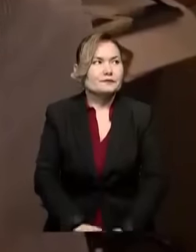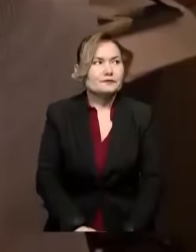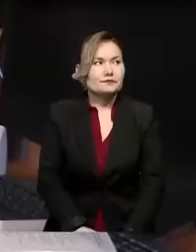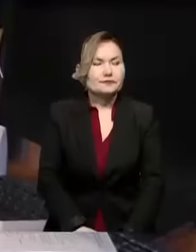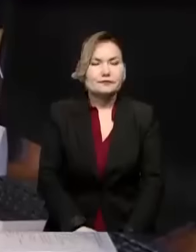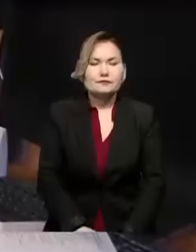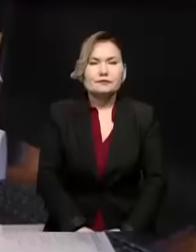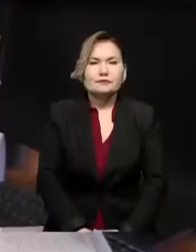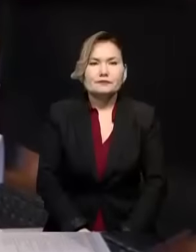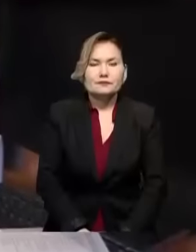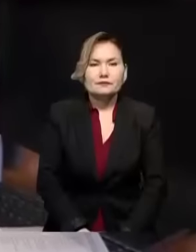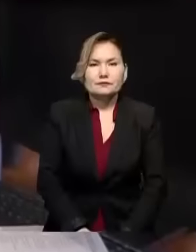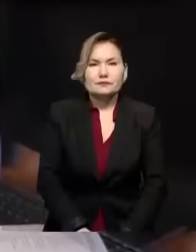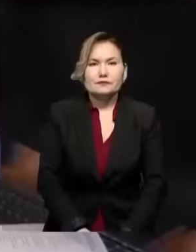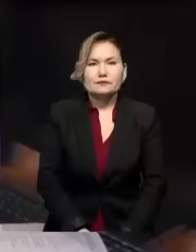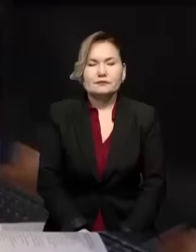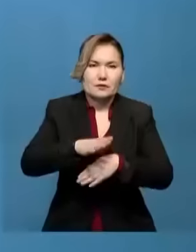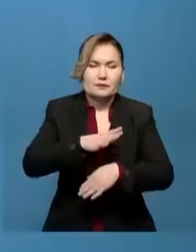Әбіш, 24 кезде Түркістан облысы.